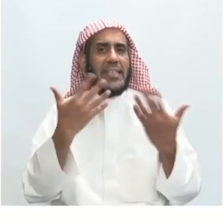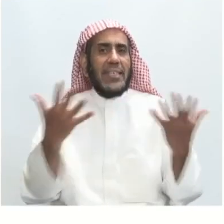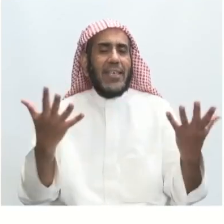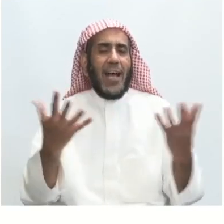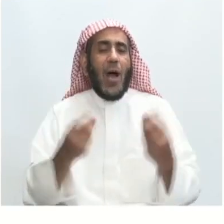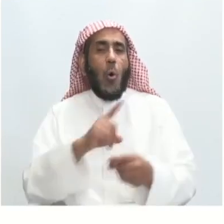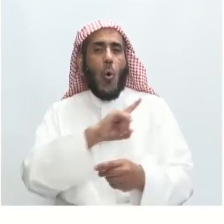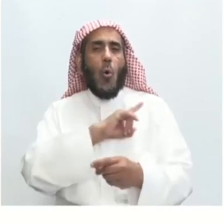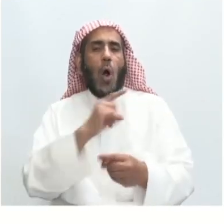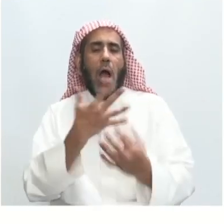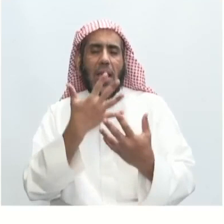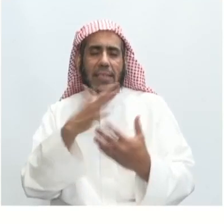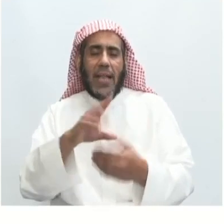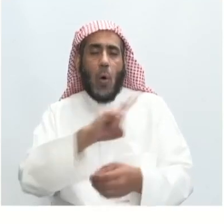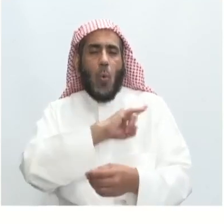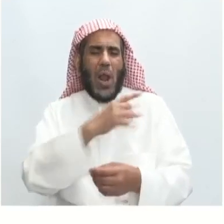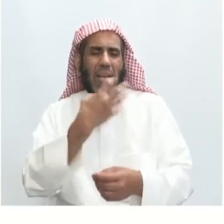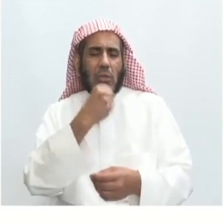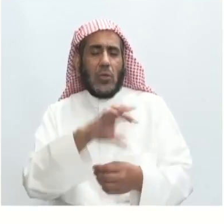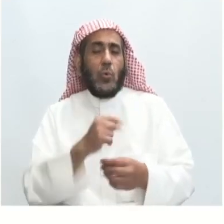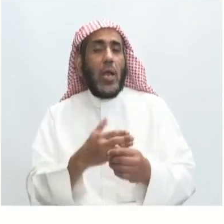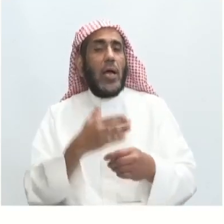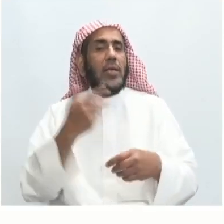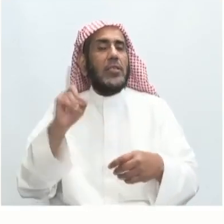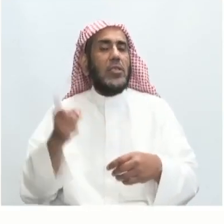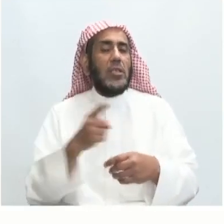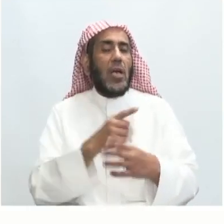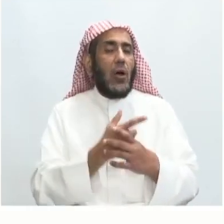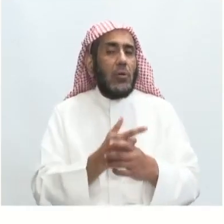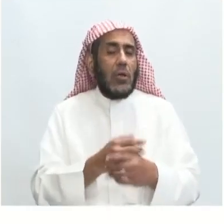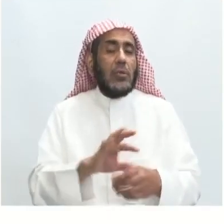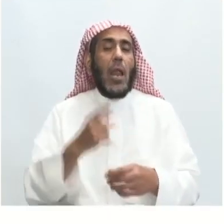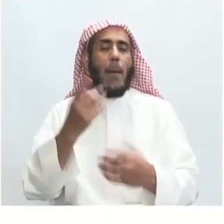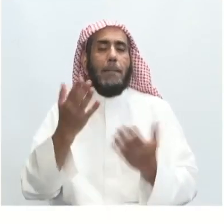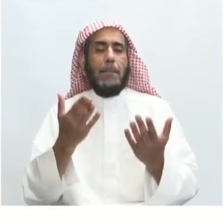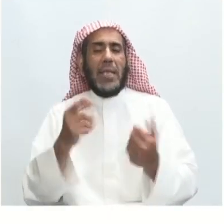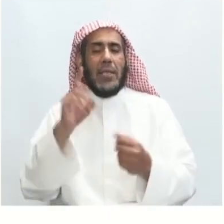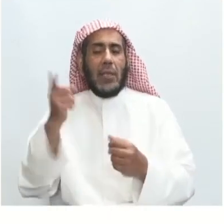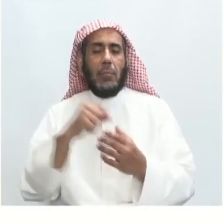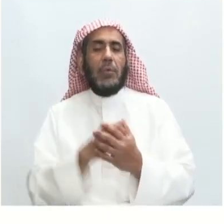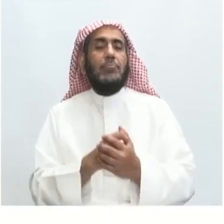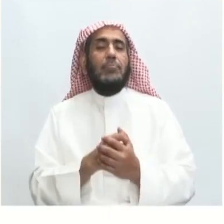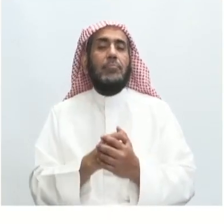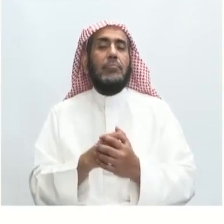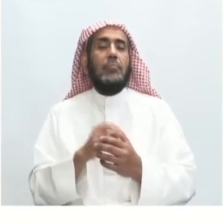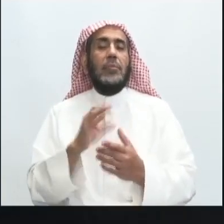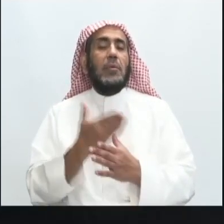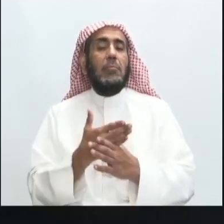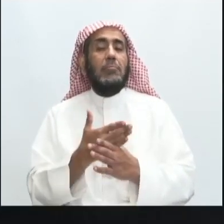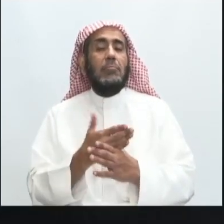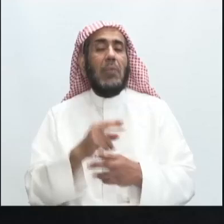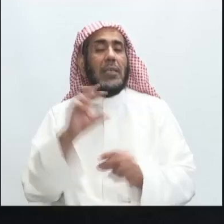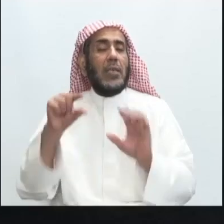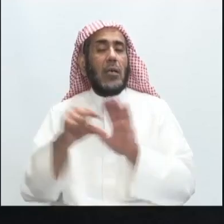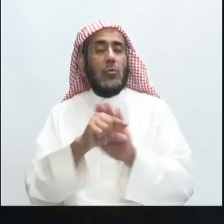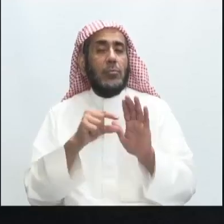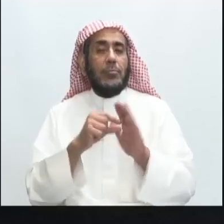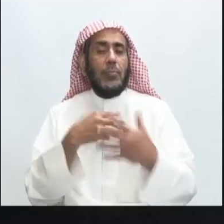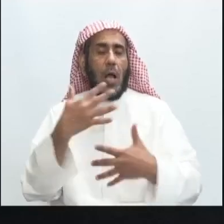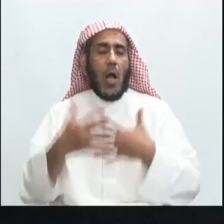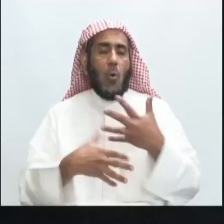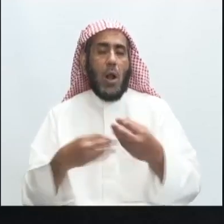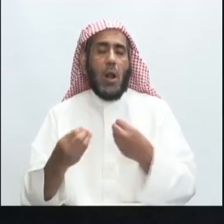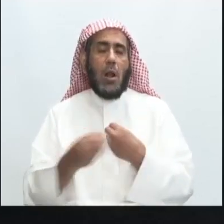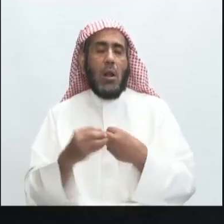ويسرا ولا تعسر وهنا انشاء ايضا احسنتم انشاء طلبي كذلك انشاء طلبي ما صيغته